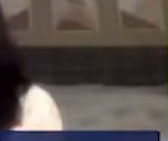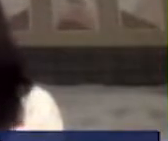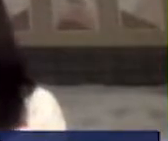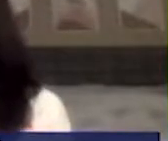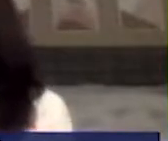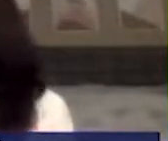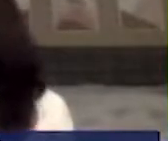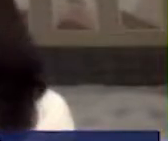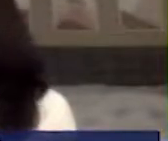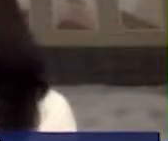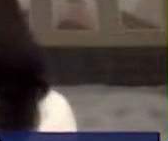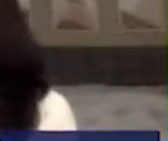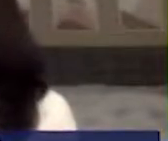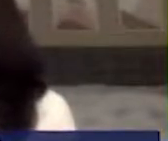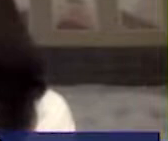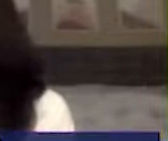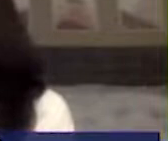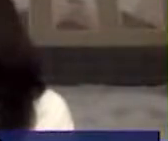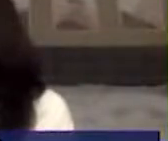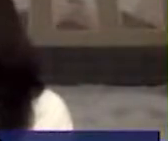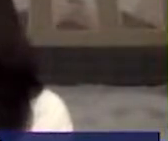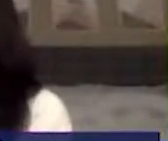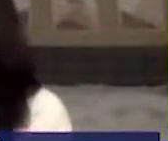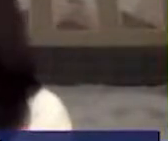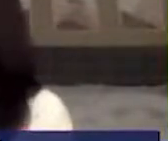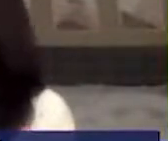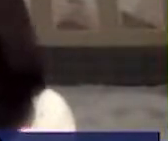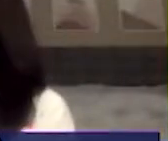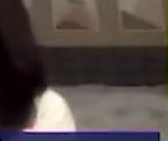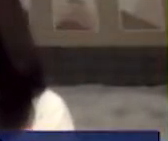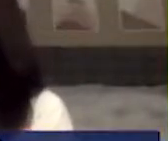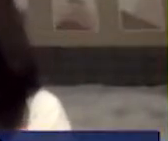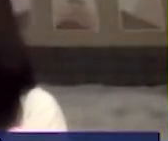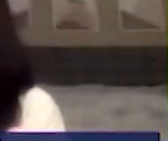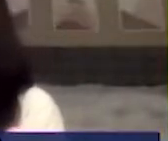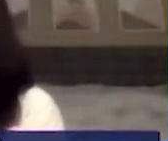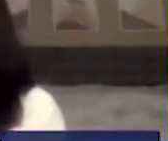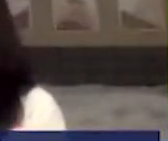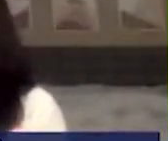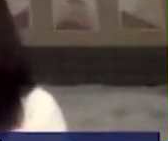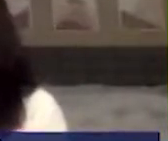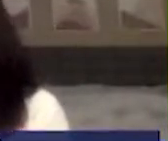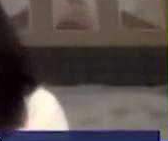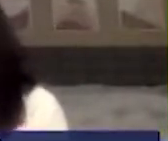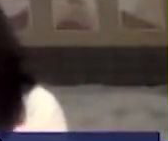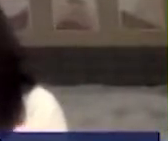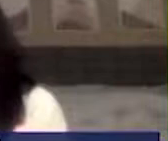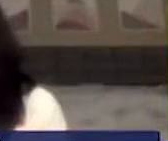dalam kondisi seperti ini kesehatan mental juga mungkin